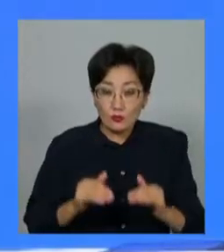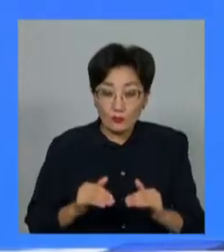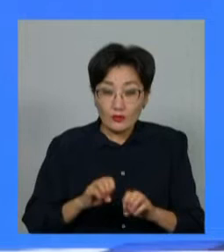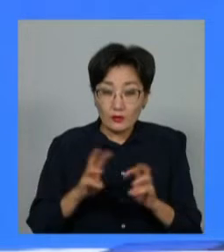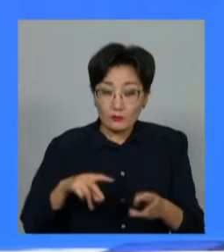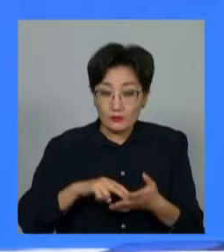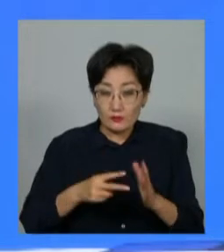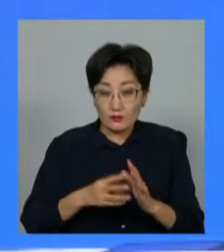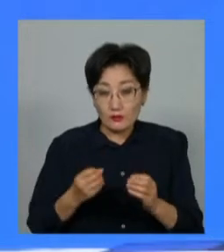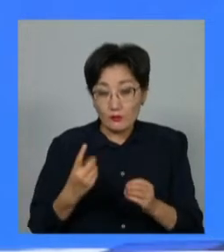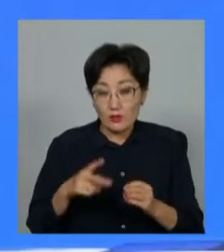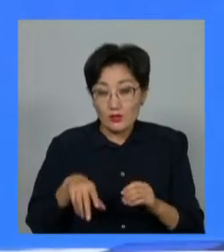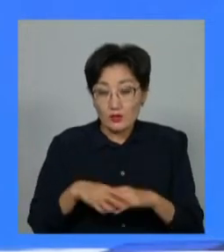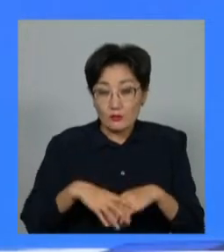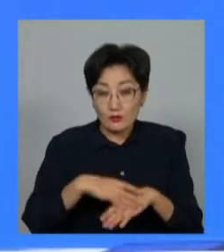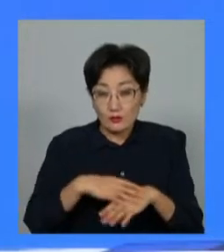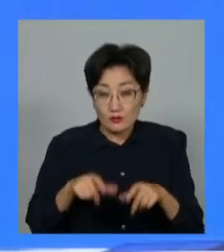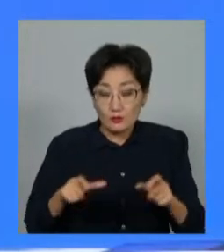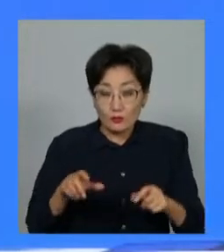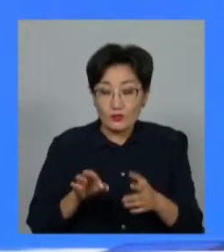мақсатында тағы да халықты жедел